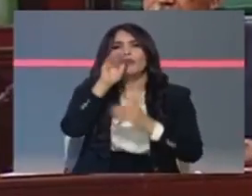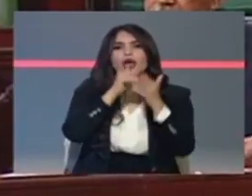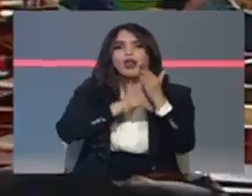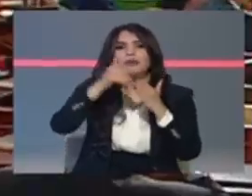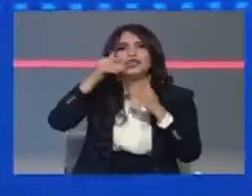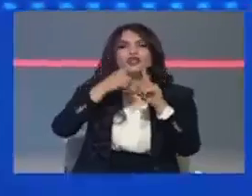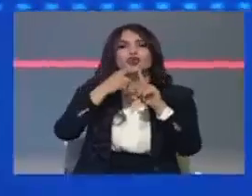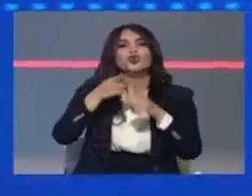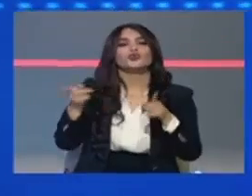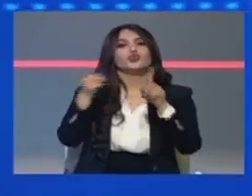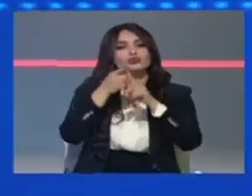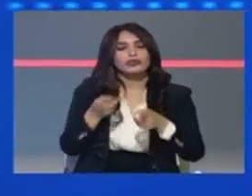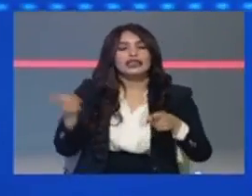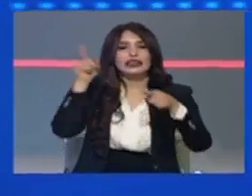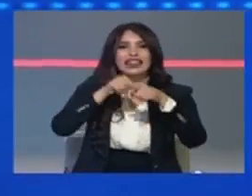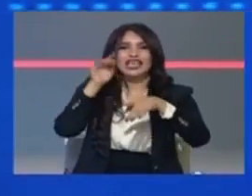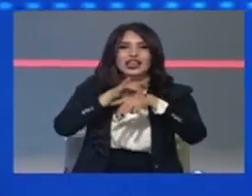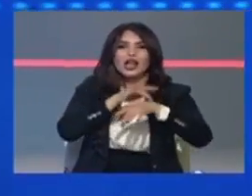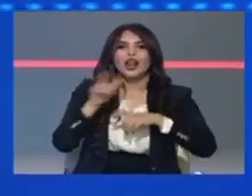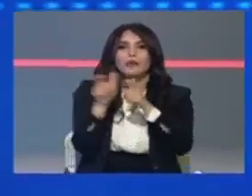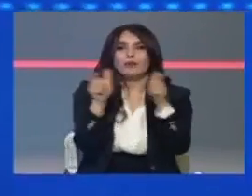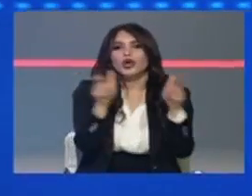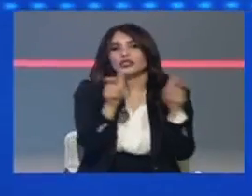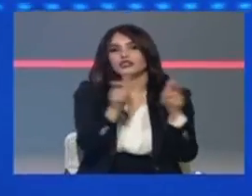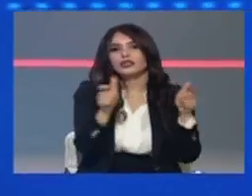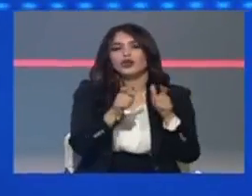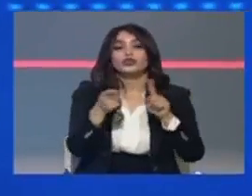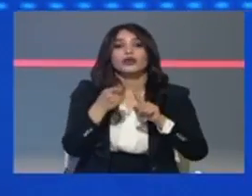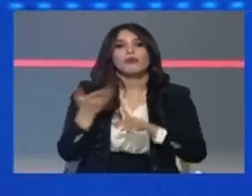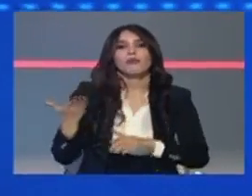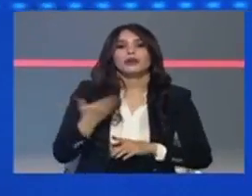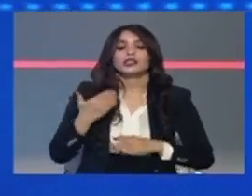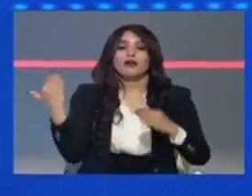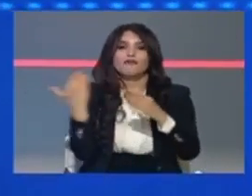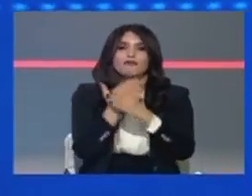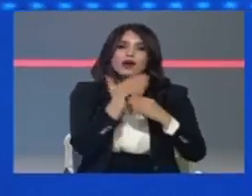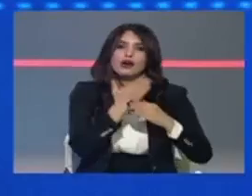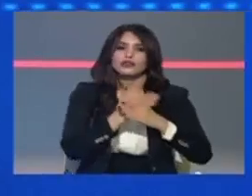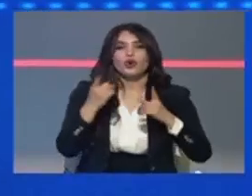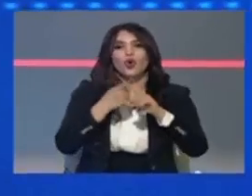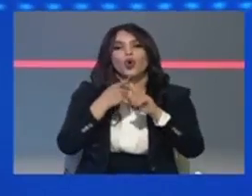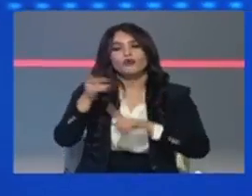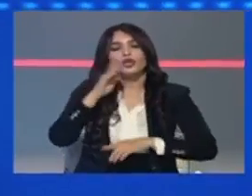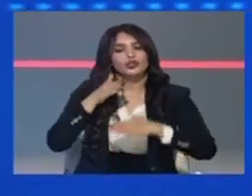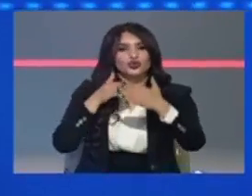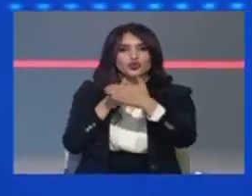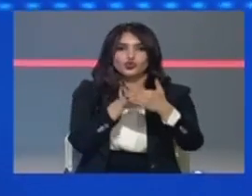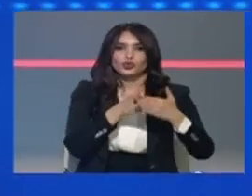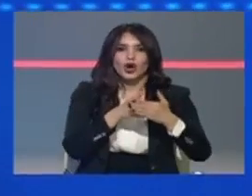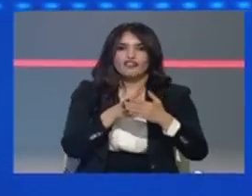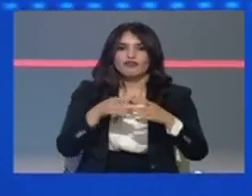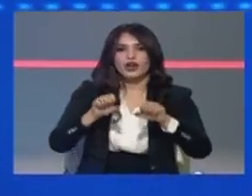دينار، إلى جانب التأثير على المؤسسات العمومية التي تحتاج إلى تدخل في ظل إمكانية توقف البعض